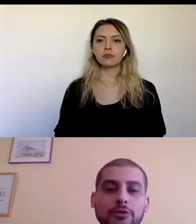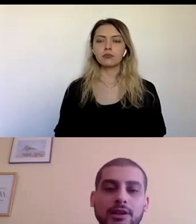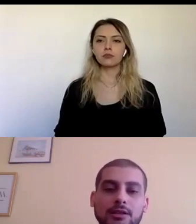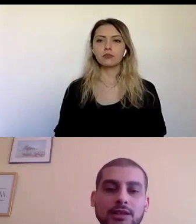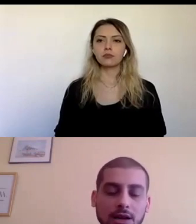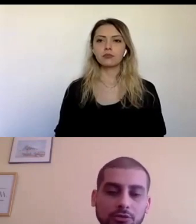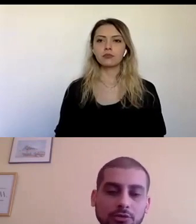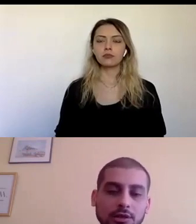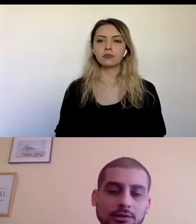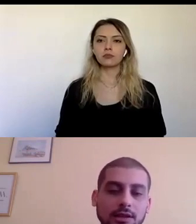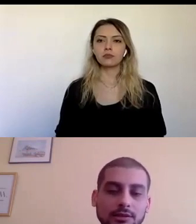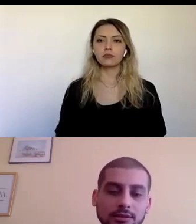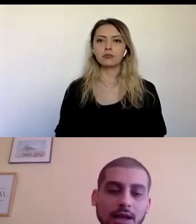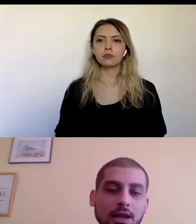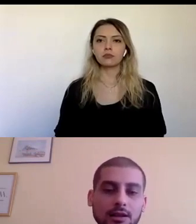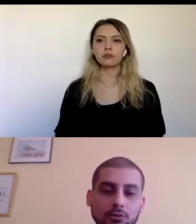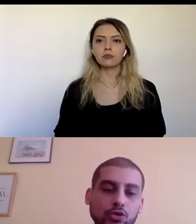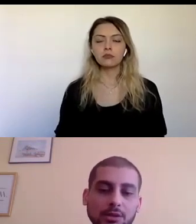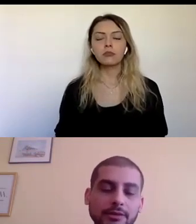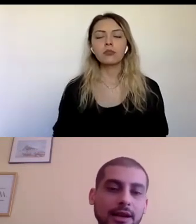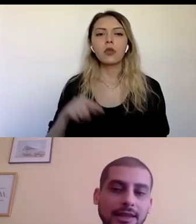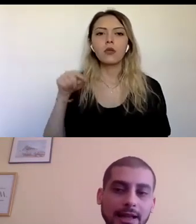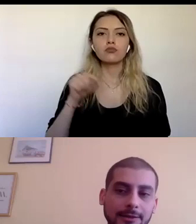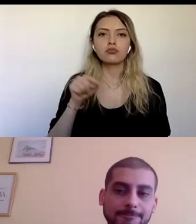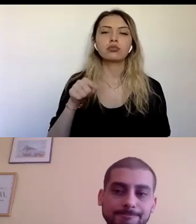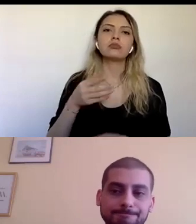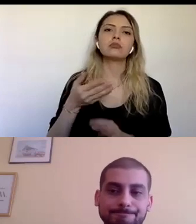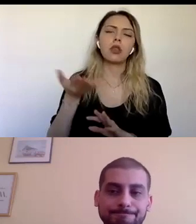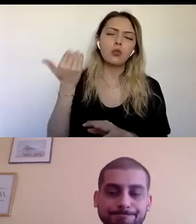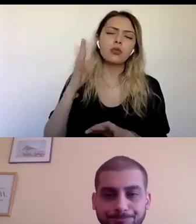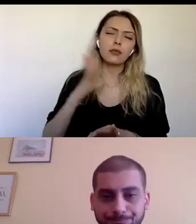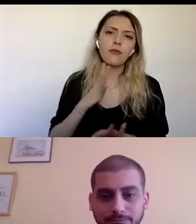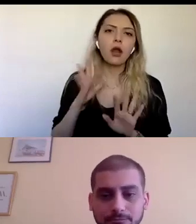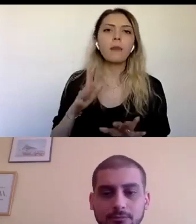verilerimizi korunma kanunu daha uygulanabilir hale geldi.